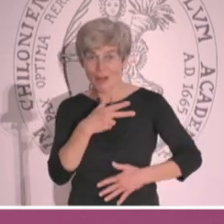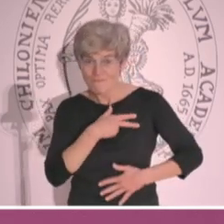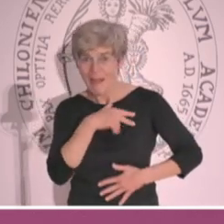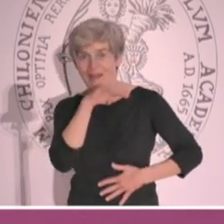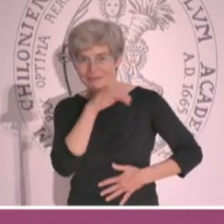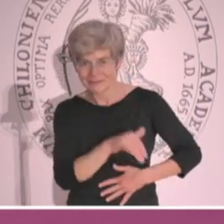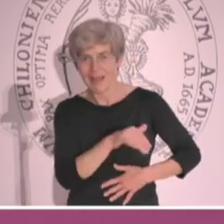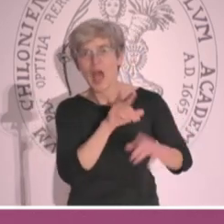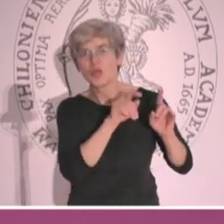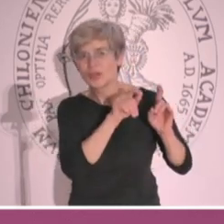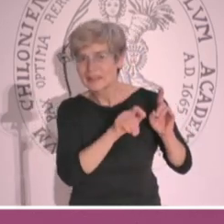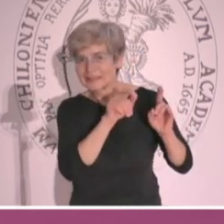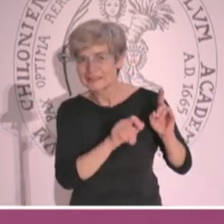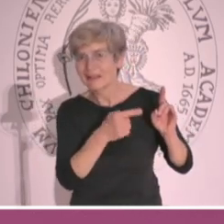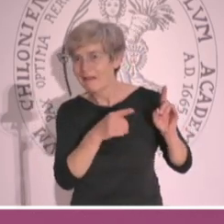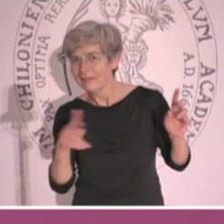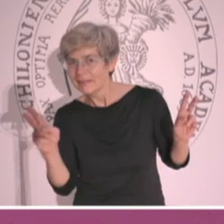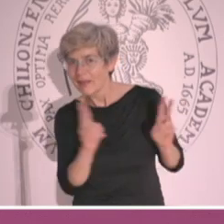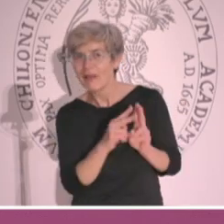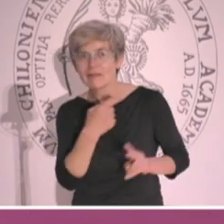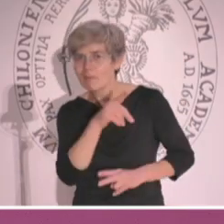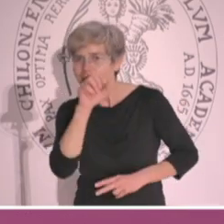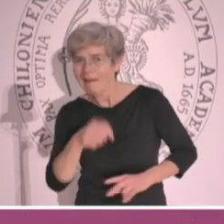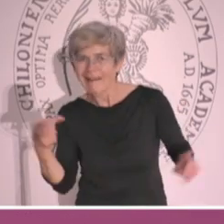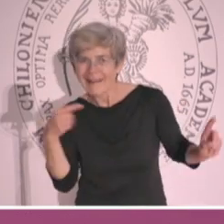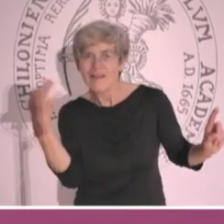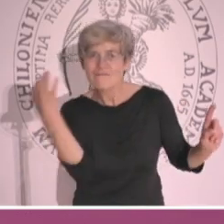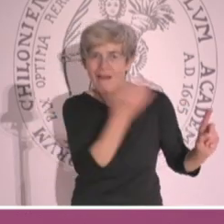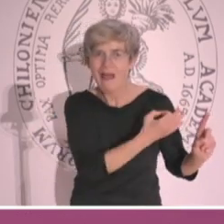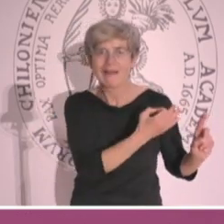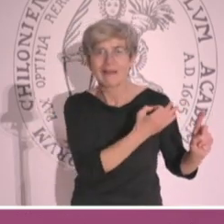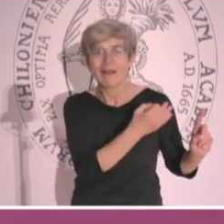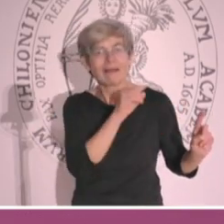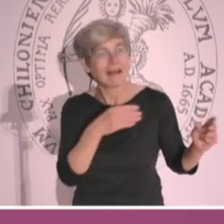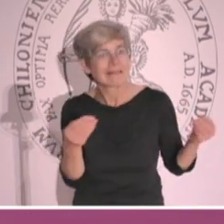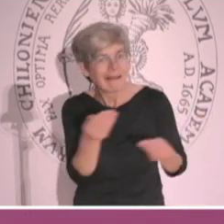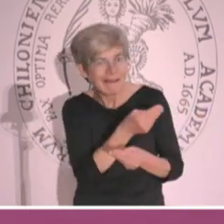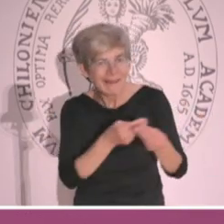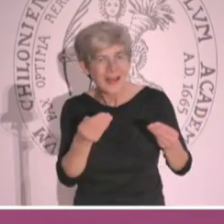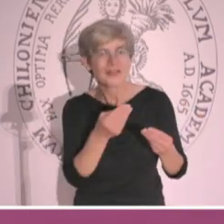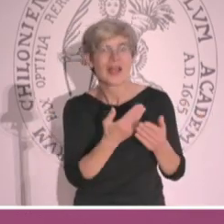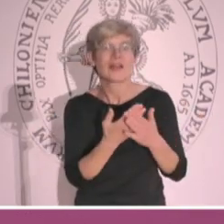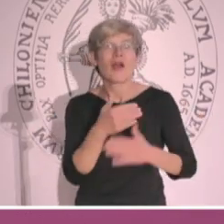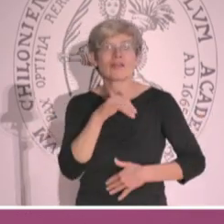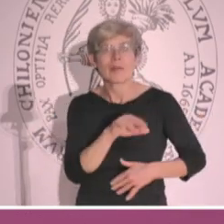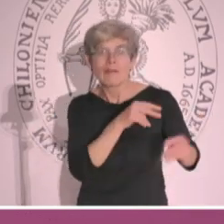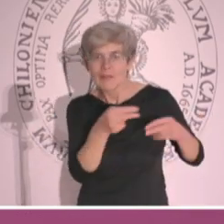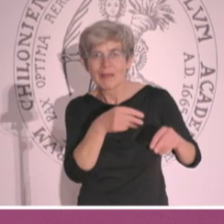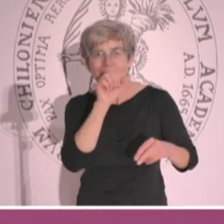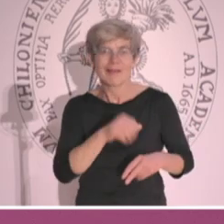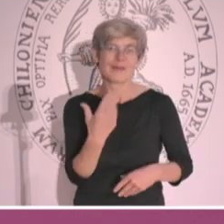treffen. Sie werden mit denen diskutieren können, Ihre Fragen stellen können und auch Feedback